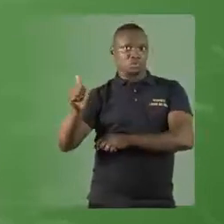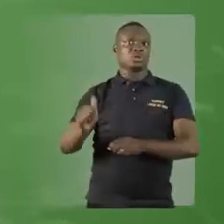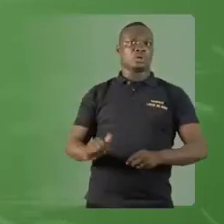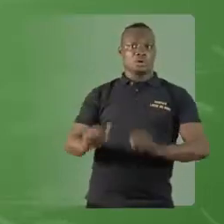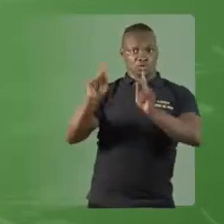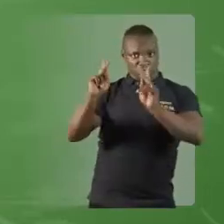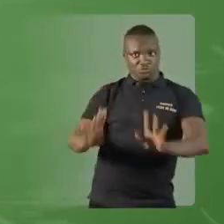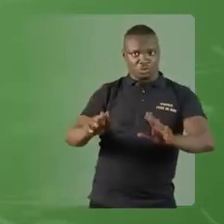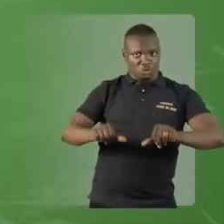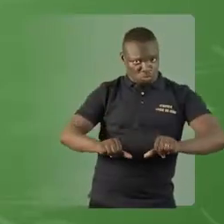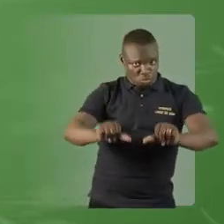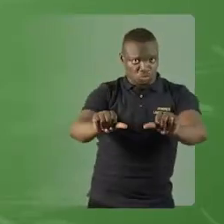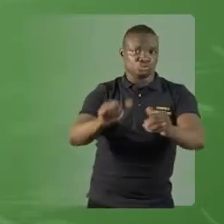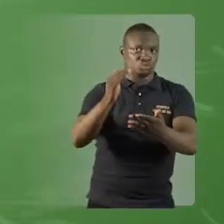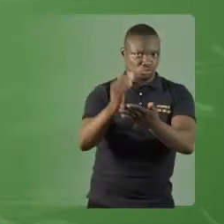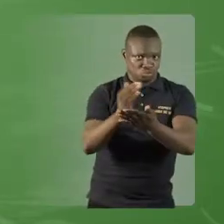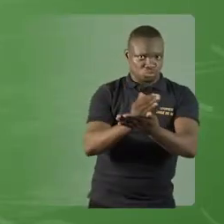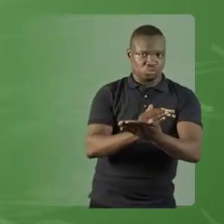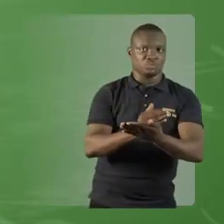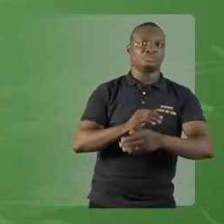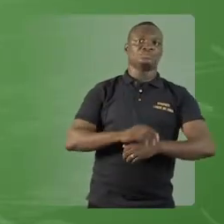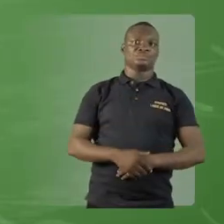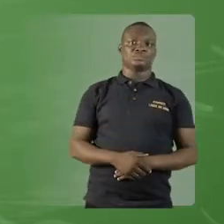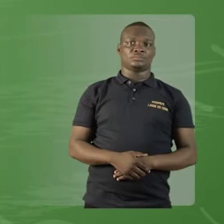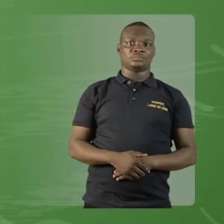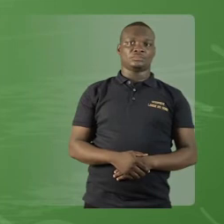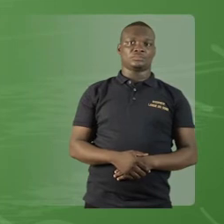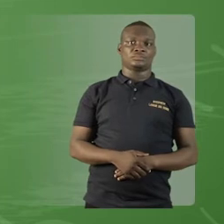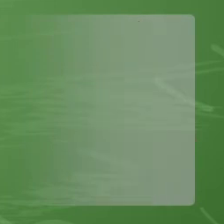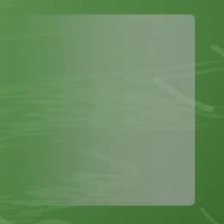avec vous quelques situations d'évaluation.